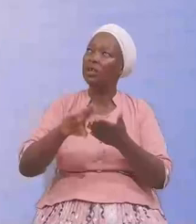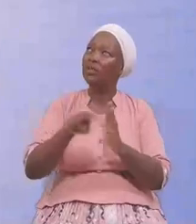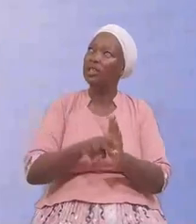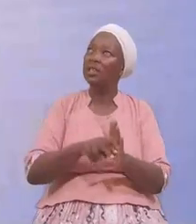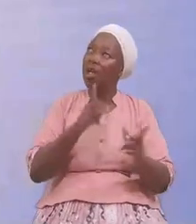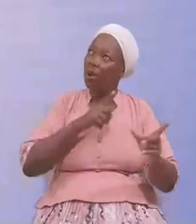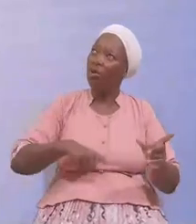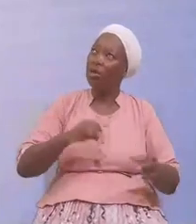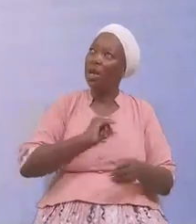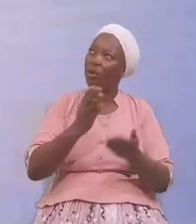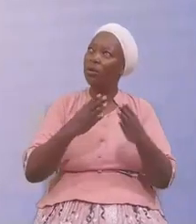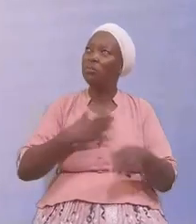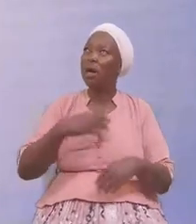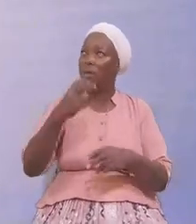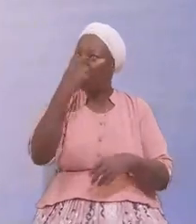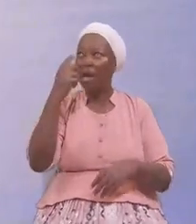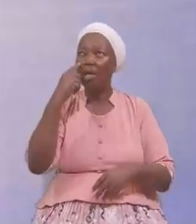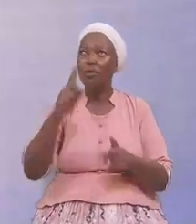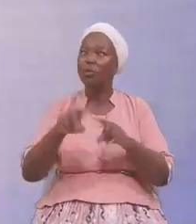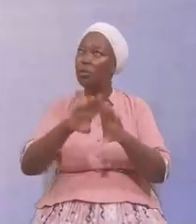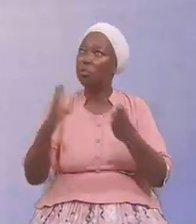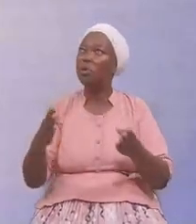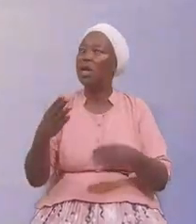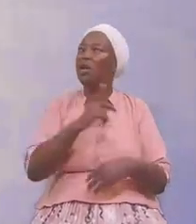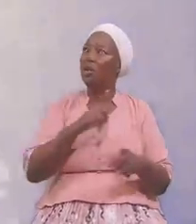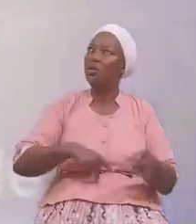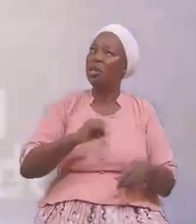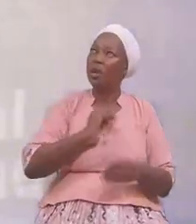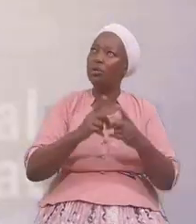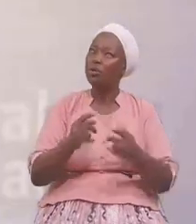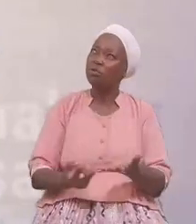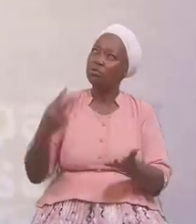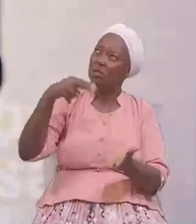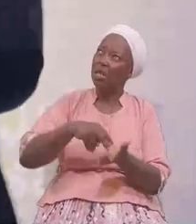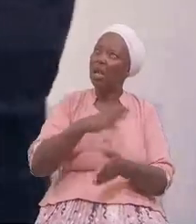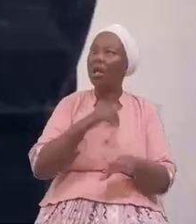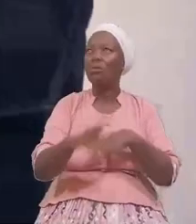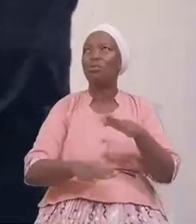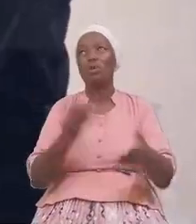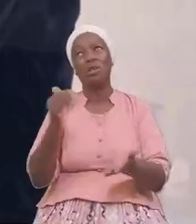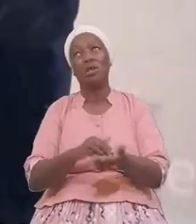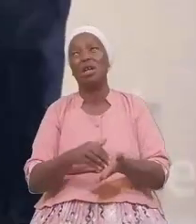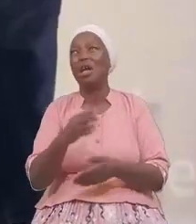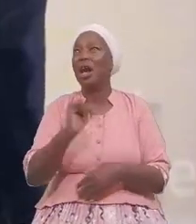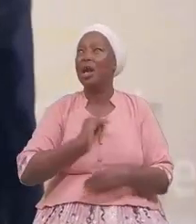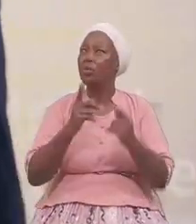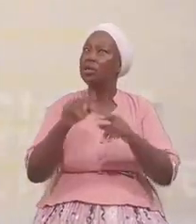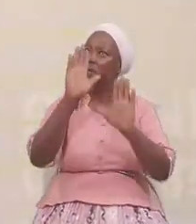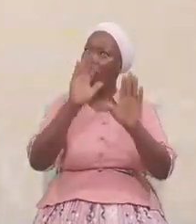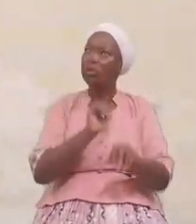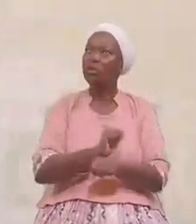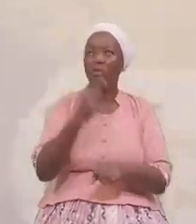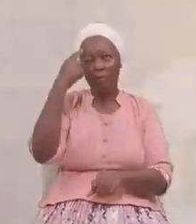yeux aveugles s'ouvrent, je veux me lever et marcher, je veux un miracle pour mon esprit,